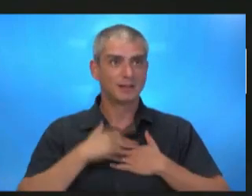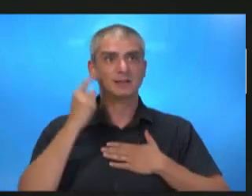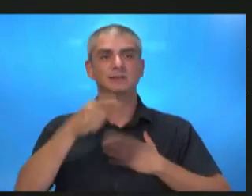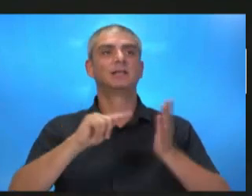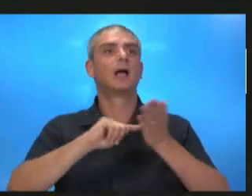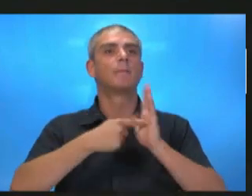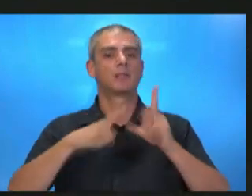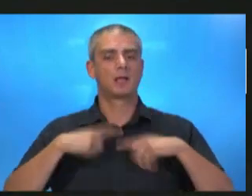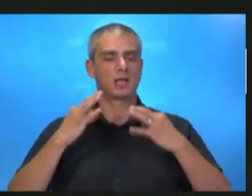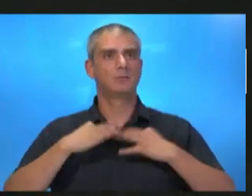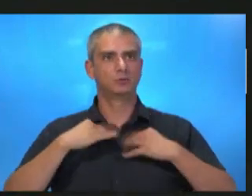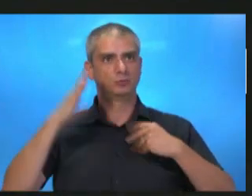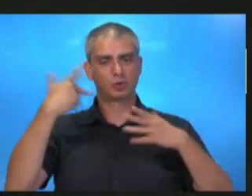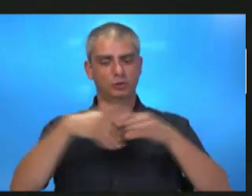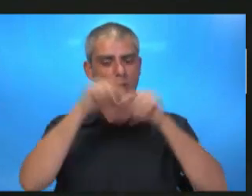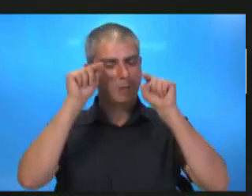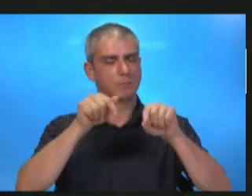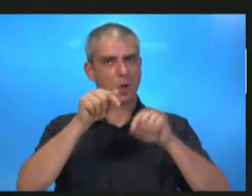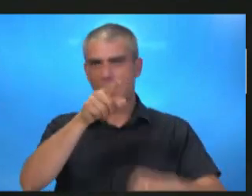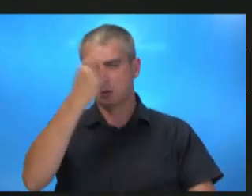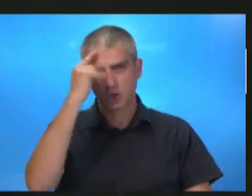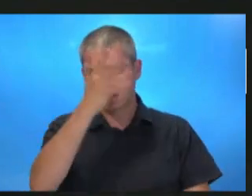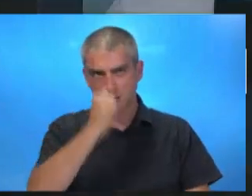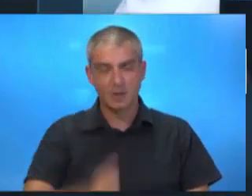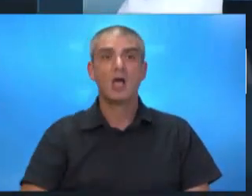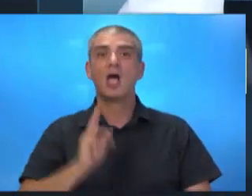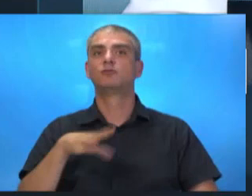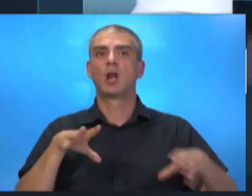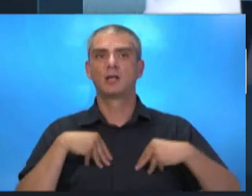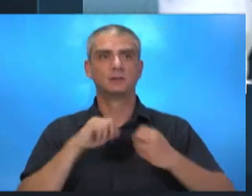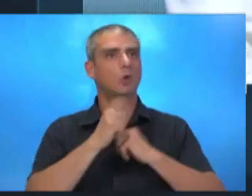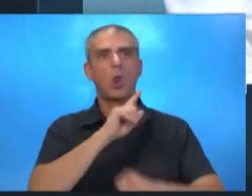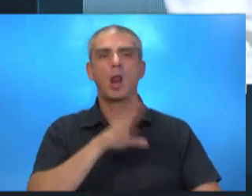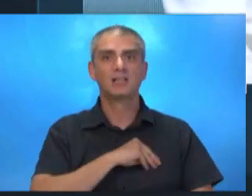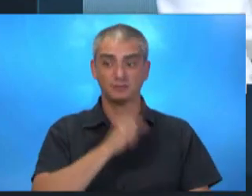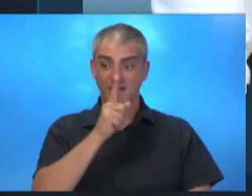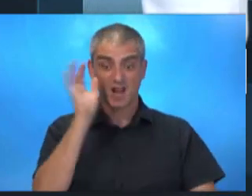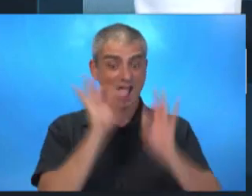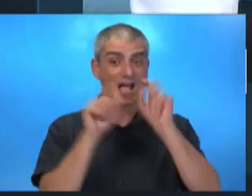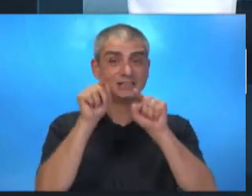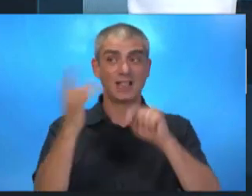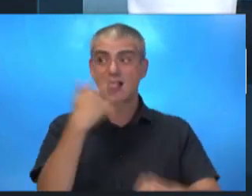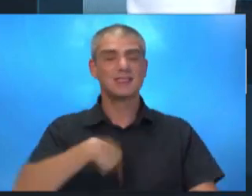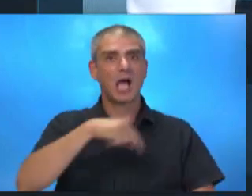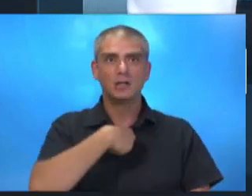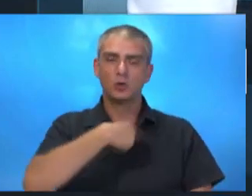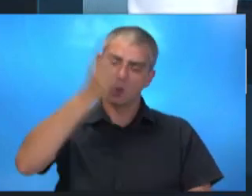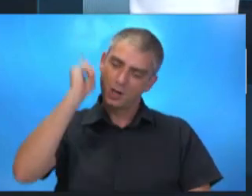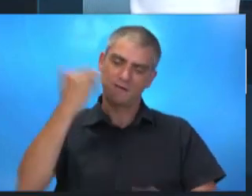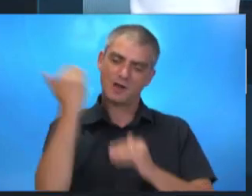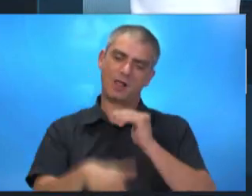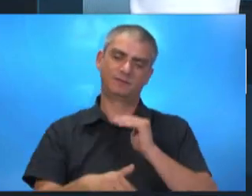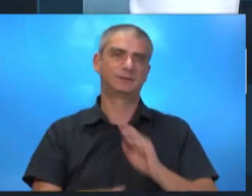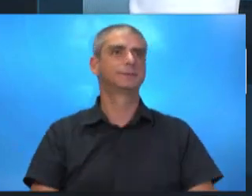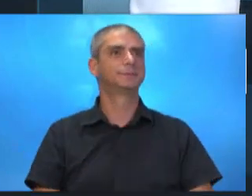חיי, שיהיה שלום פה. את יודעת מה? אפשר להסכים או לא להסכים, אבל ההסתה הזו נגדנו חייבת לגמר. הדברים